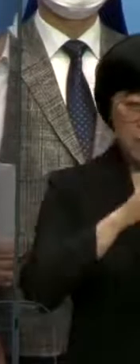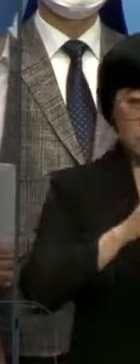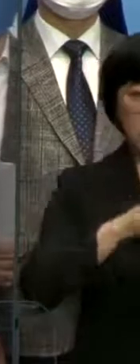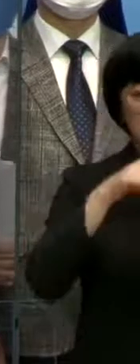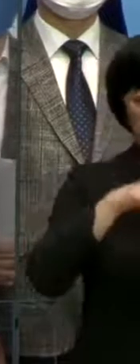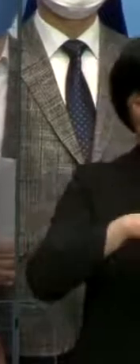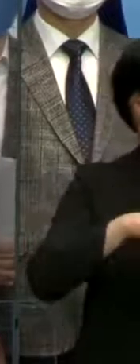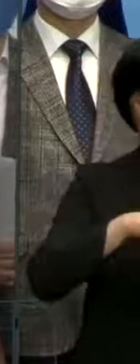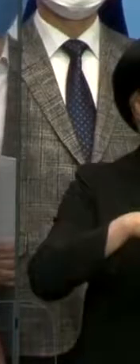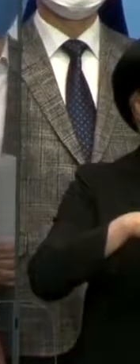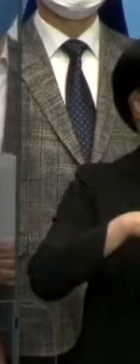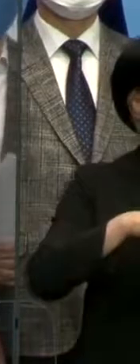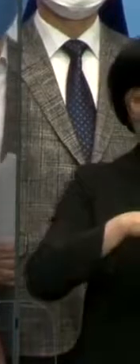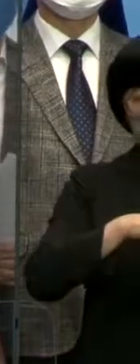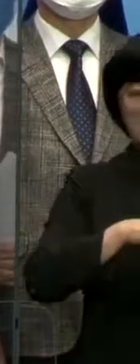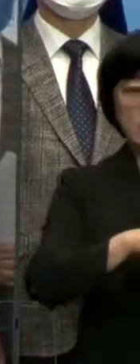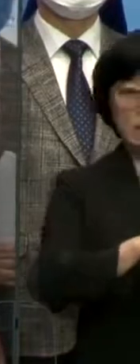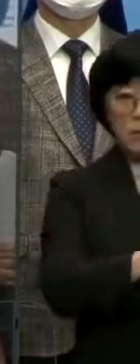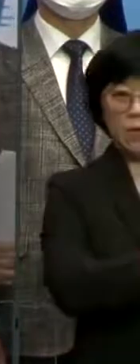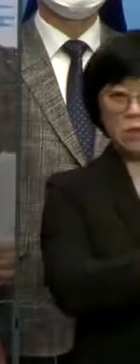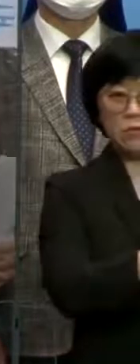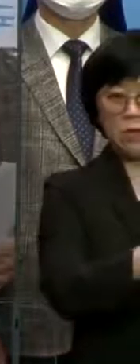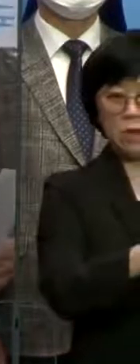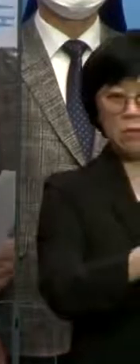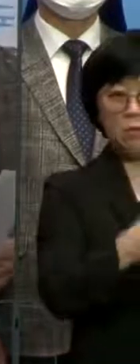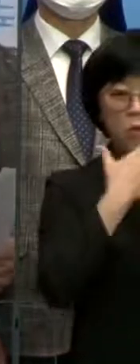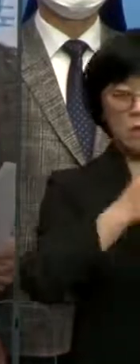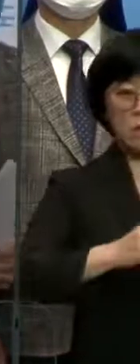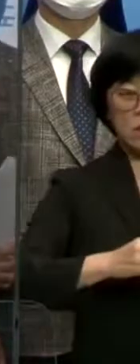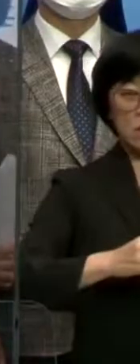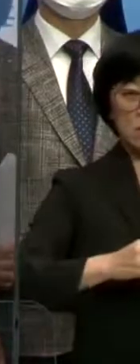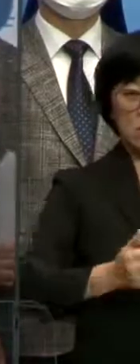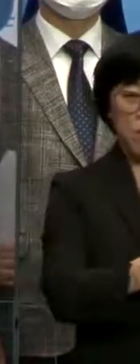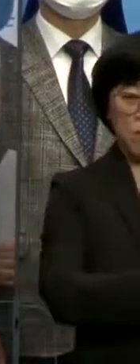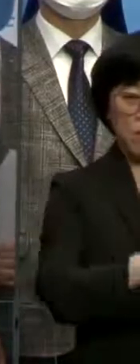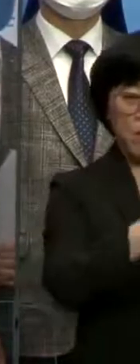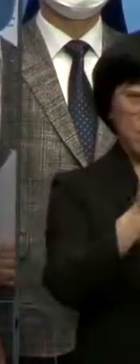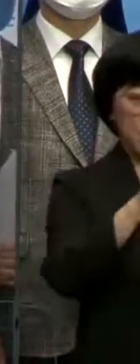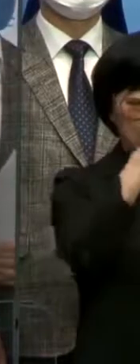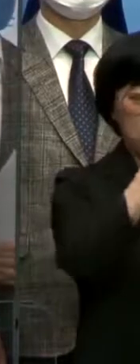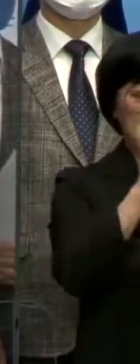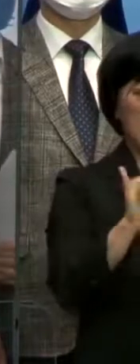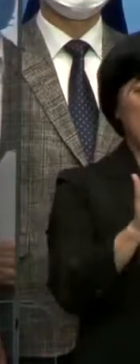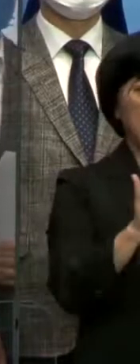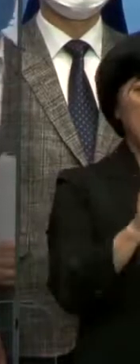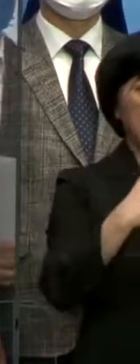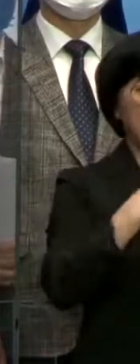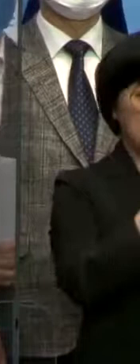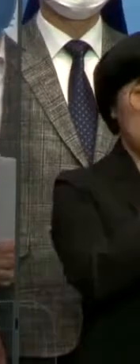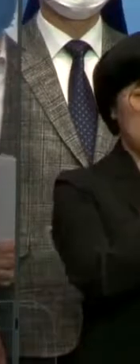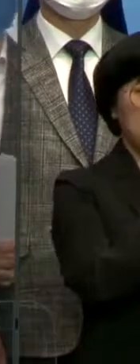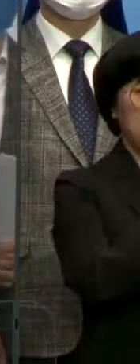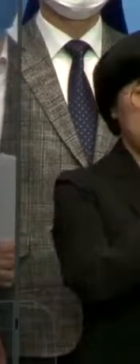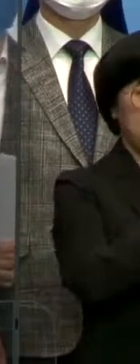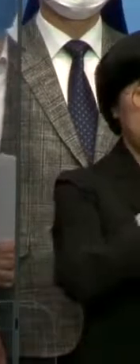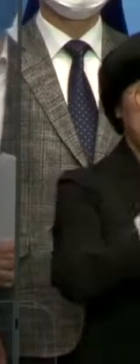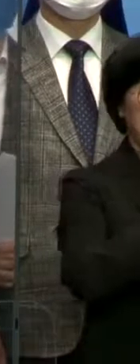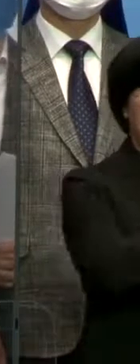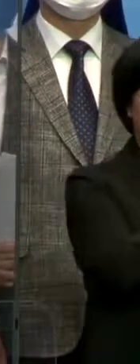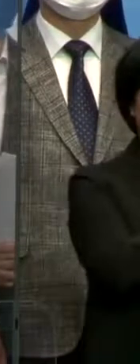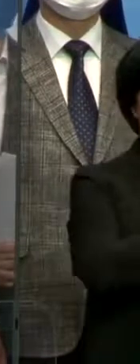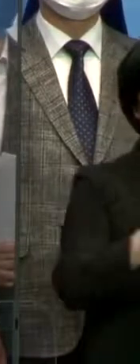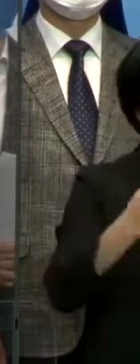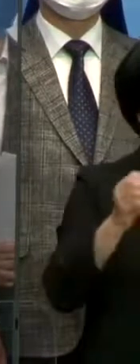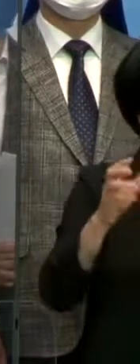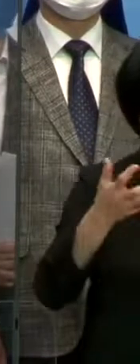섰습니다. 지난달 26일이었습니다. 복지위 법안 소위에 환자 안전 3법이 상정됐지만 야당 반대에